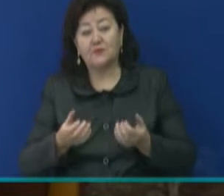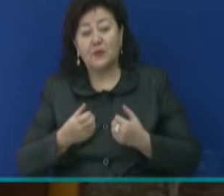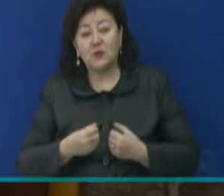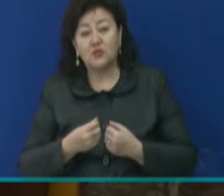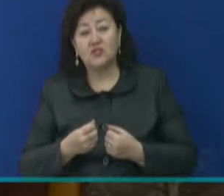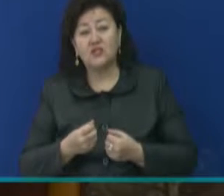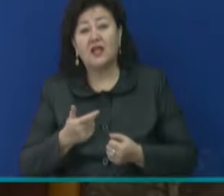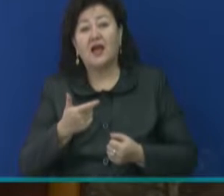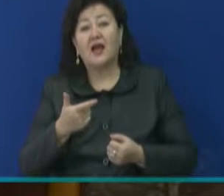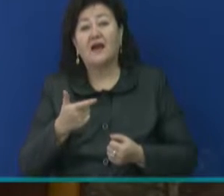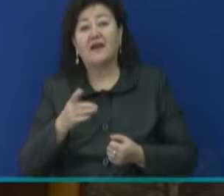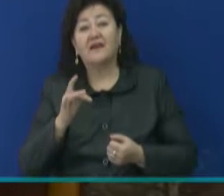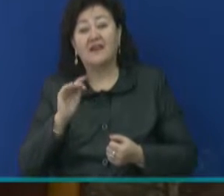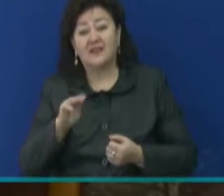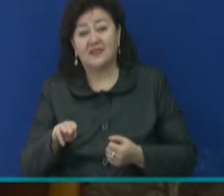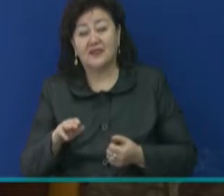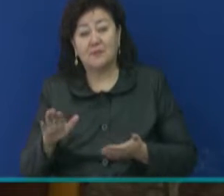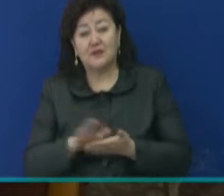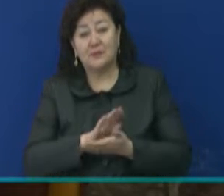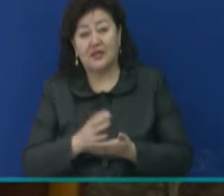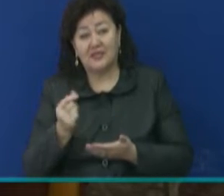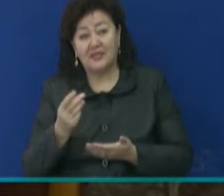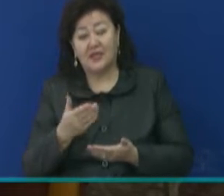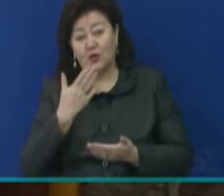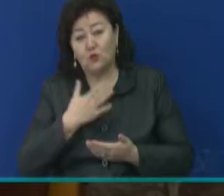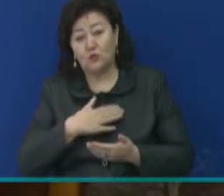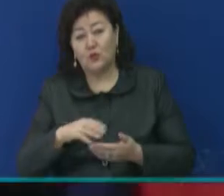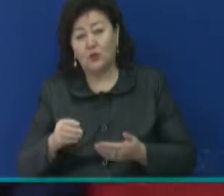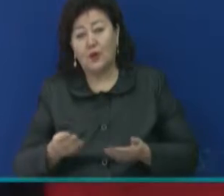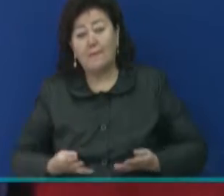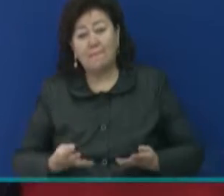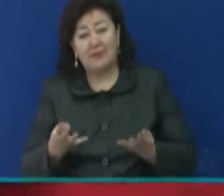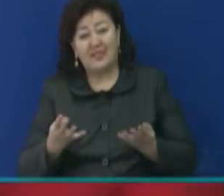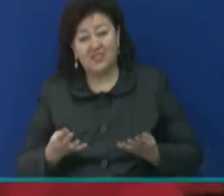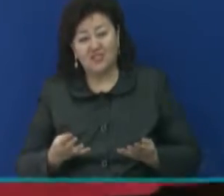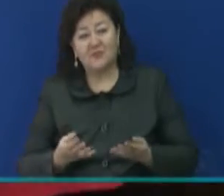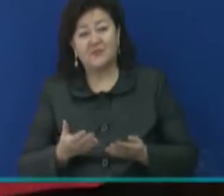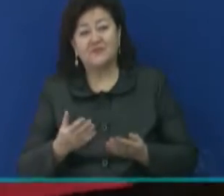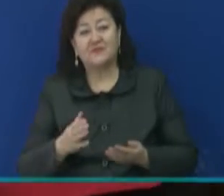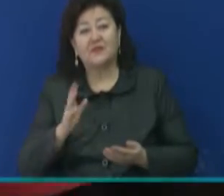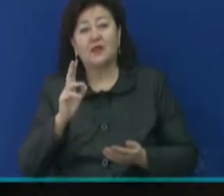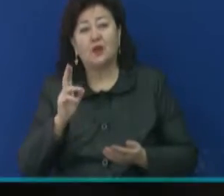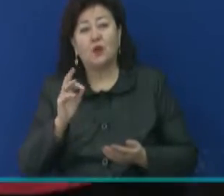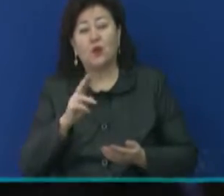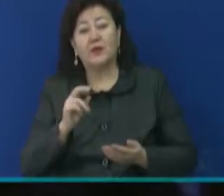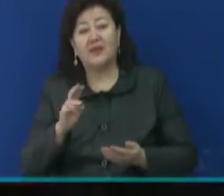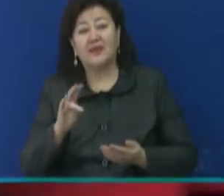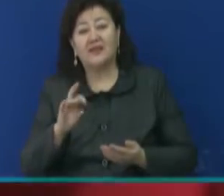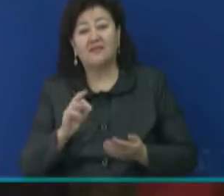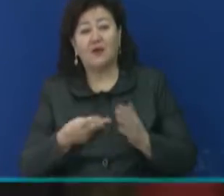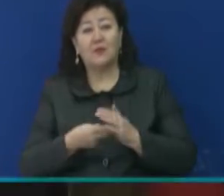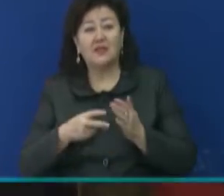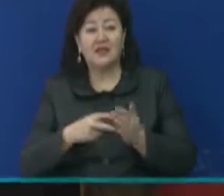своего бизнеса кондитерский Я люблю печь торты домашние Валерия кокенова планирует приобрести